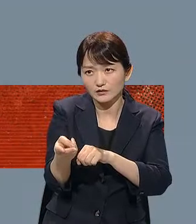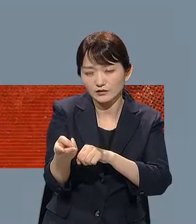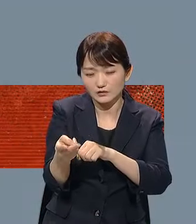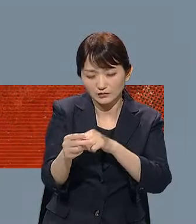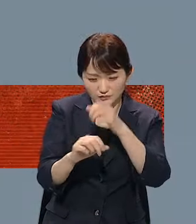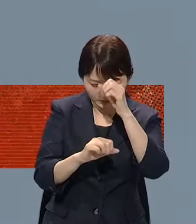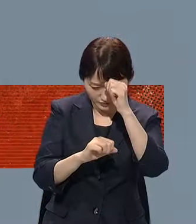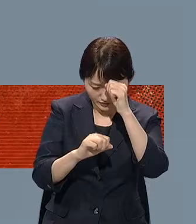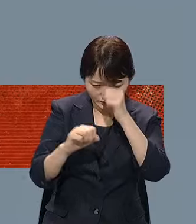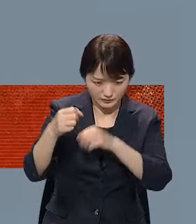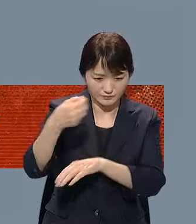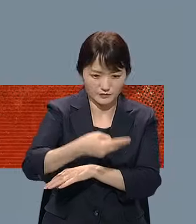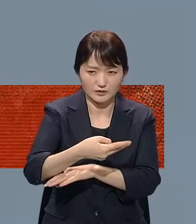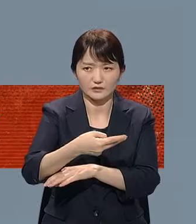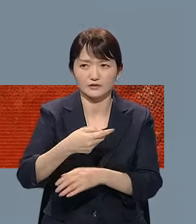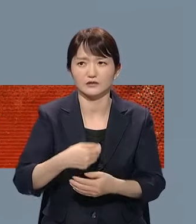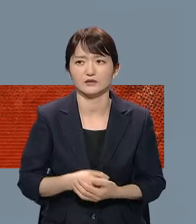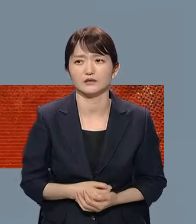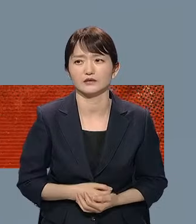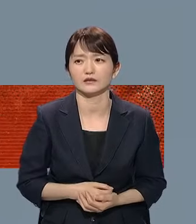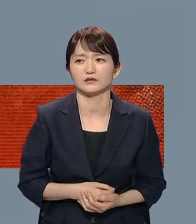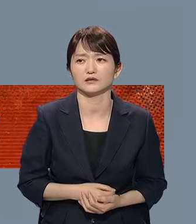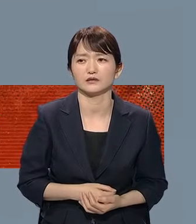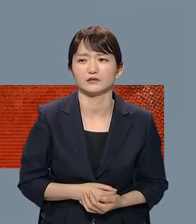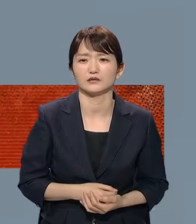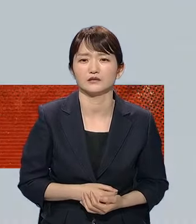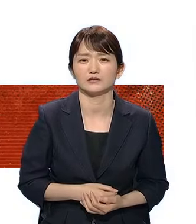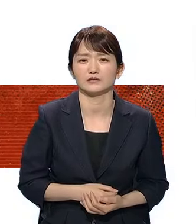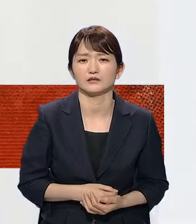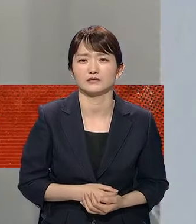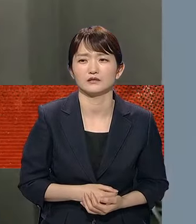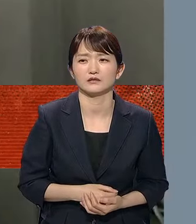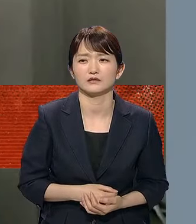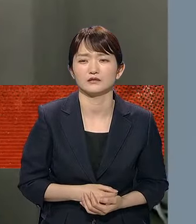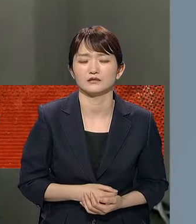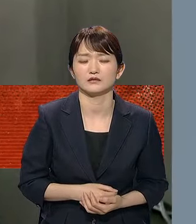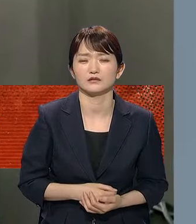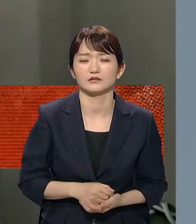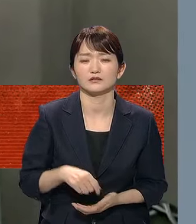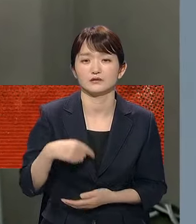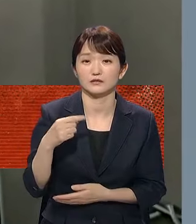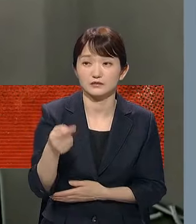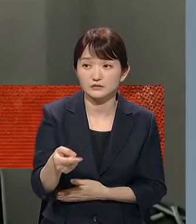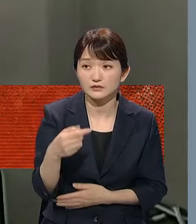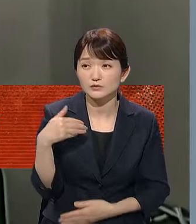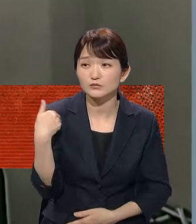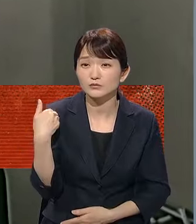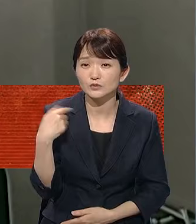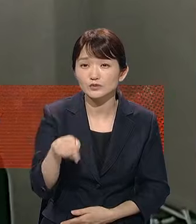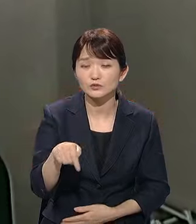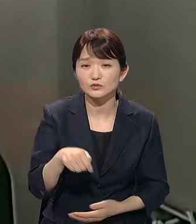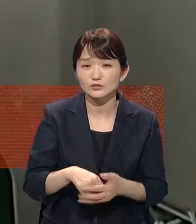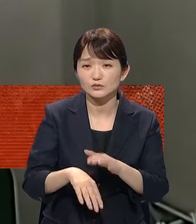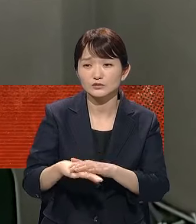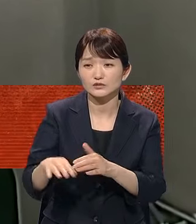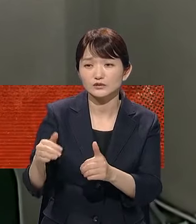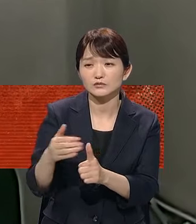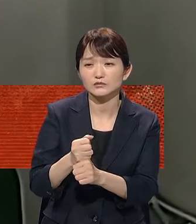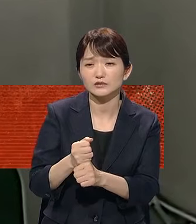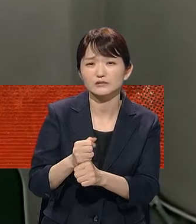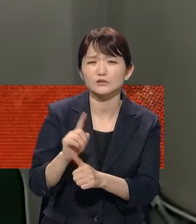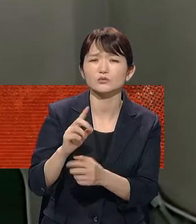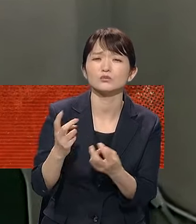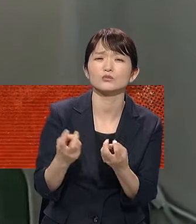모습인데 야 저렇게까지 해가면 다음에 저 사실을 모르고 저기 손잡이를 잡으시는 분들은